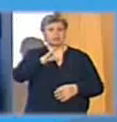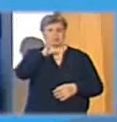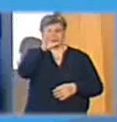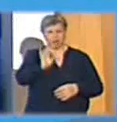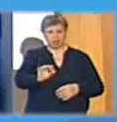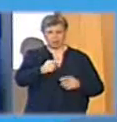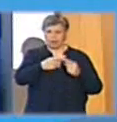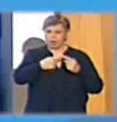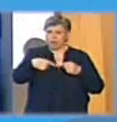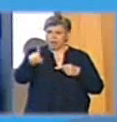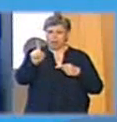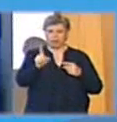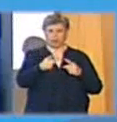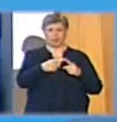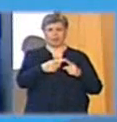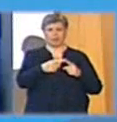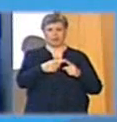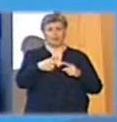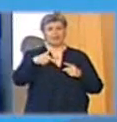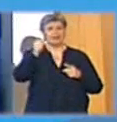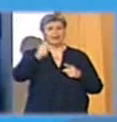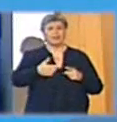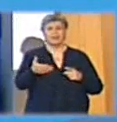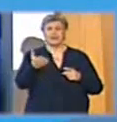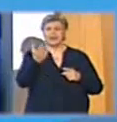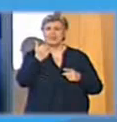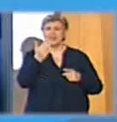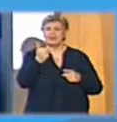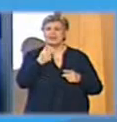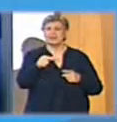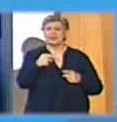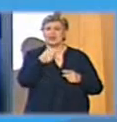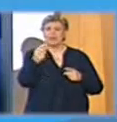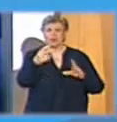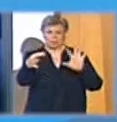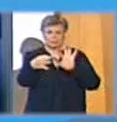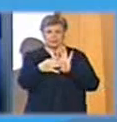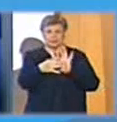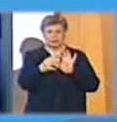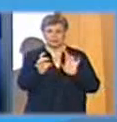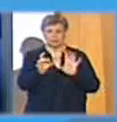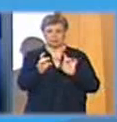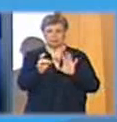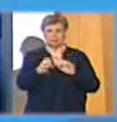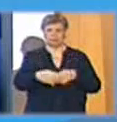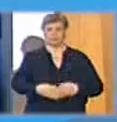διαφορετική πραγματικότητα από τη χώρα και δεν συνδέονται τα δύο αυτά ζητήματα.